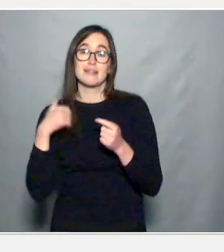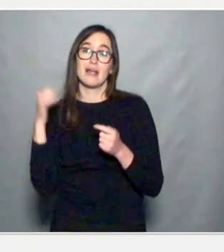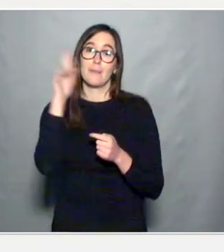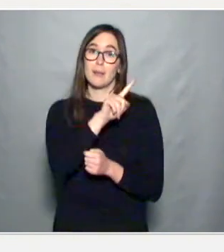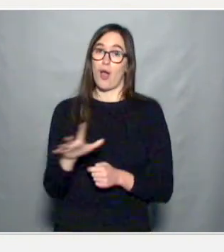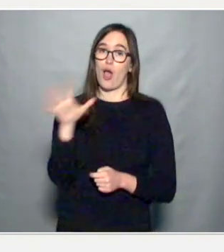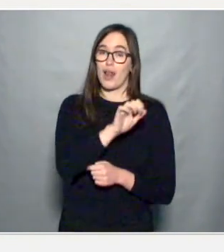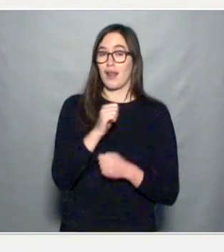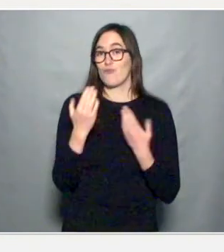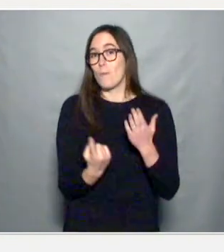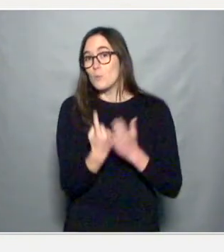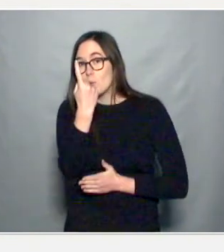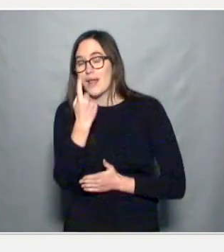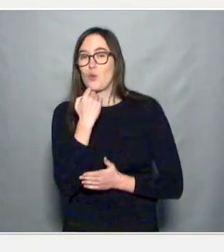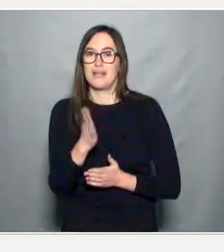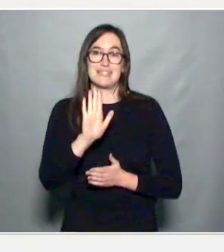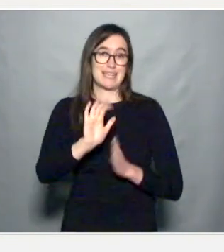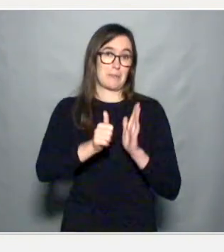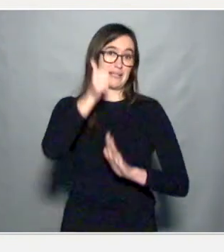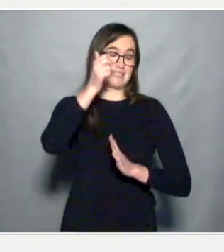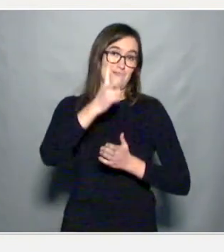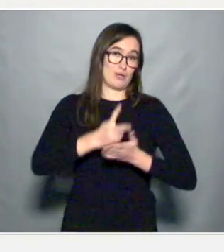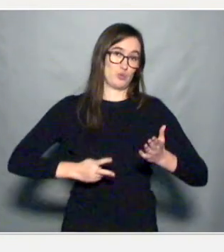möjlighet att bli sitt bästa jag.